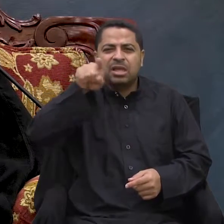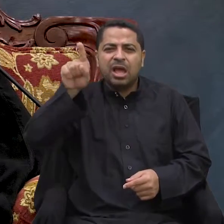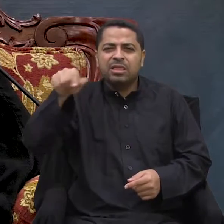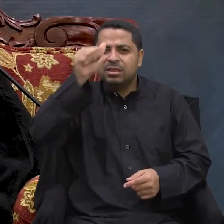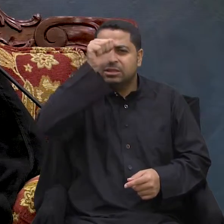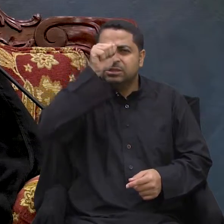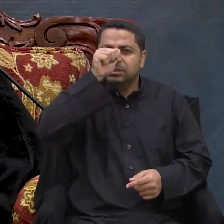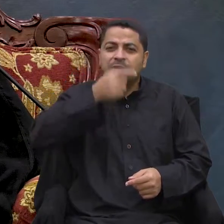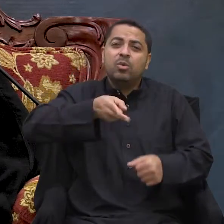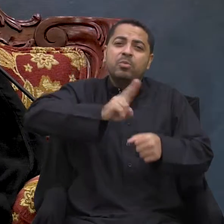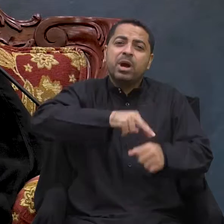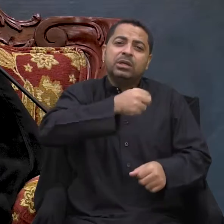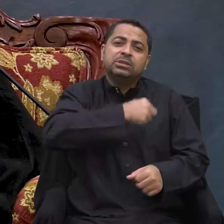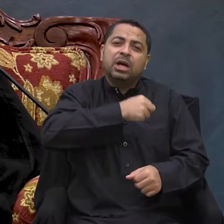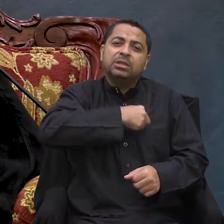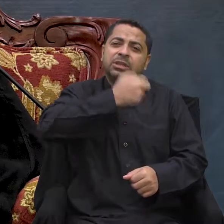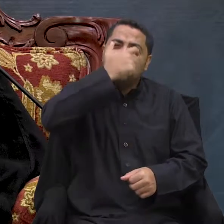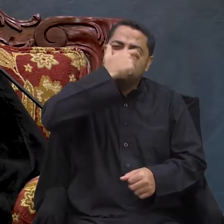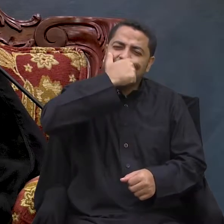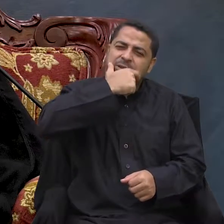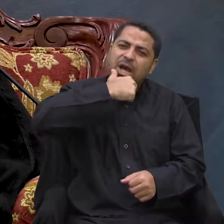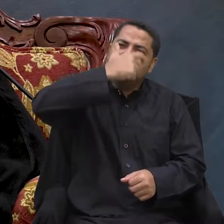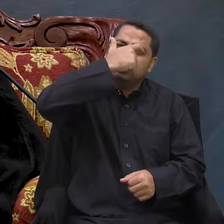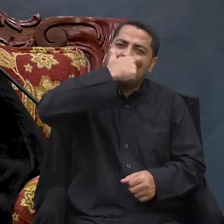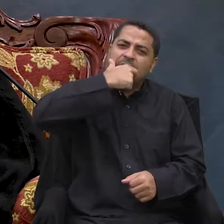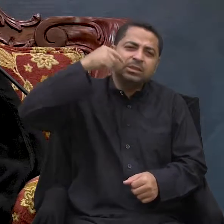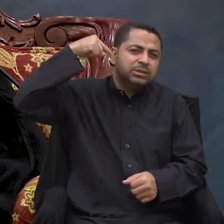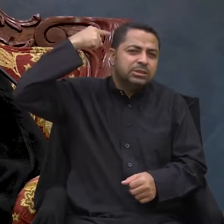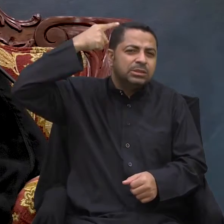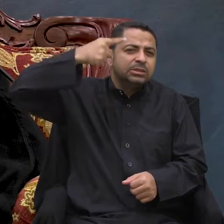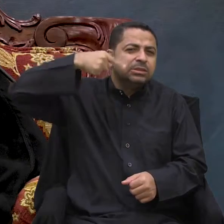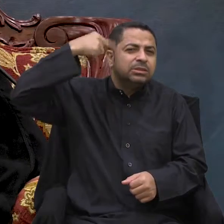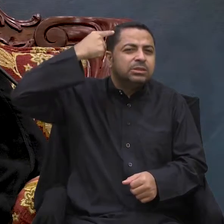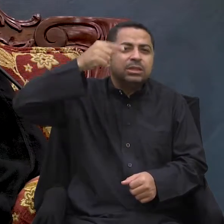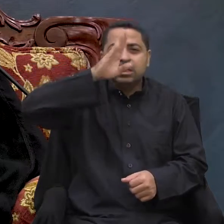وتستحث العبرة والدمعة وذكر المقتل،